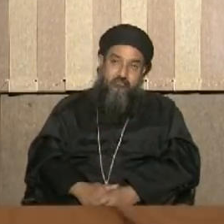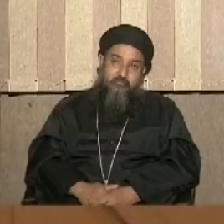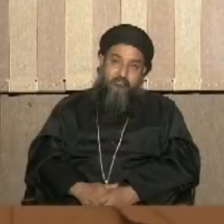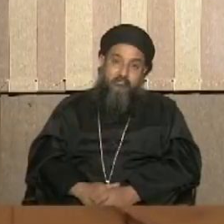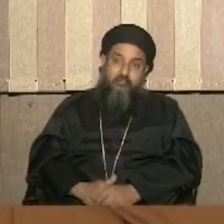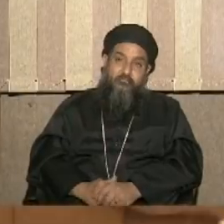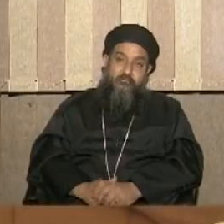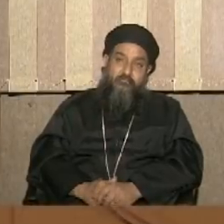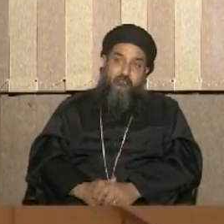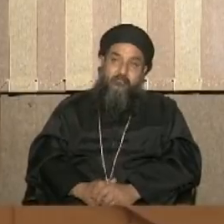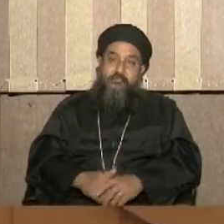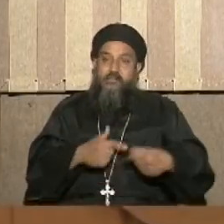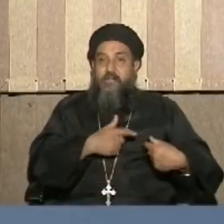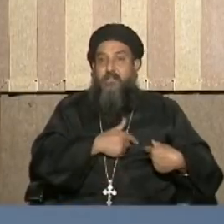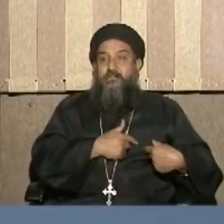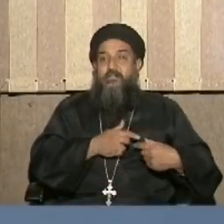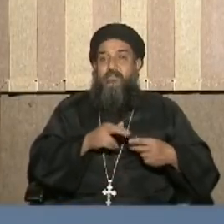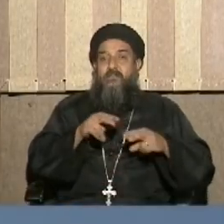في حاجه يا ابي.